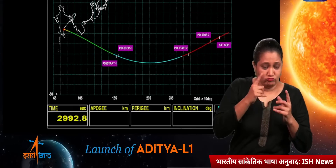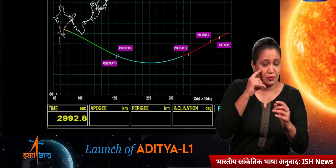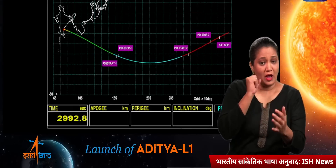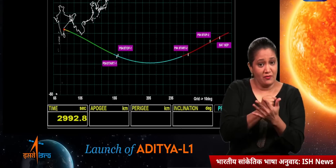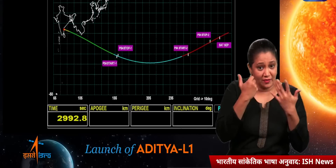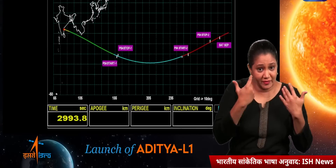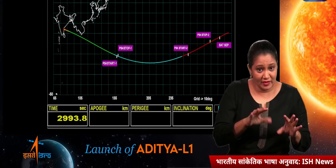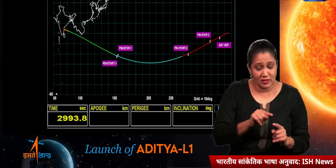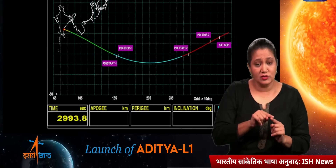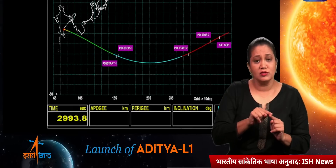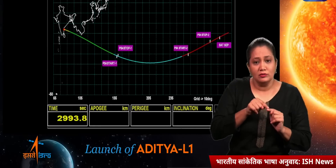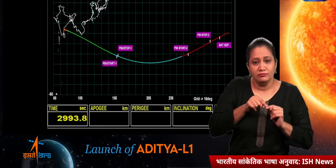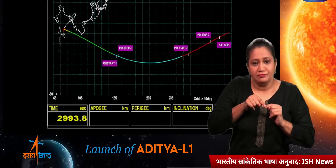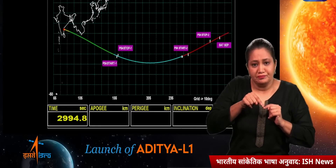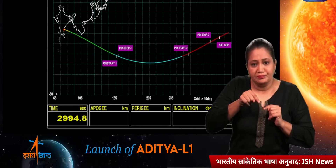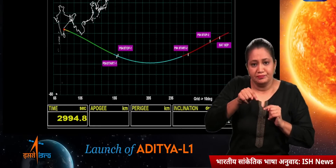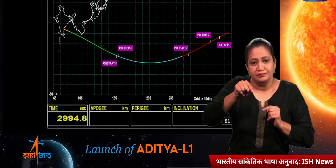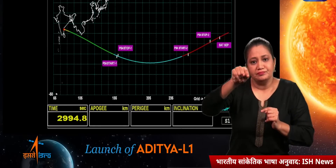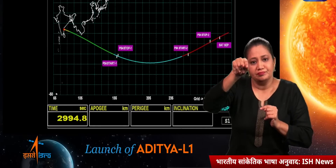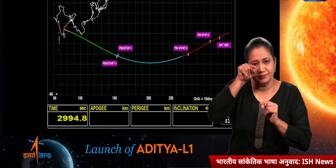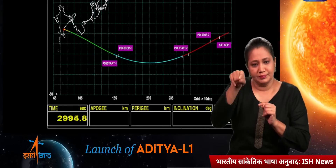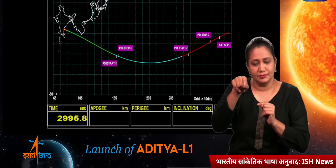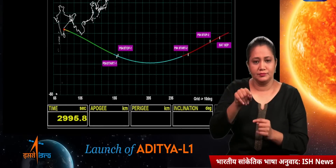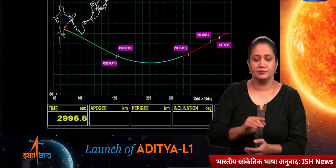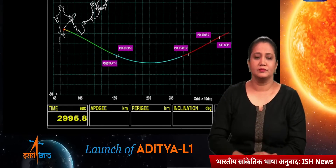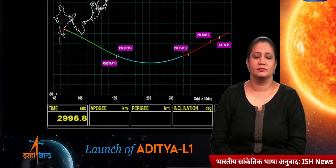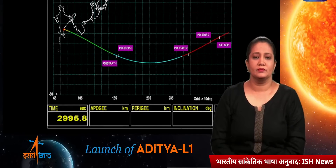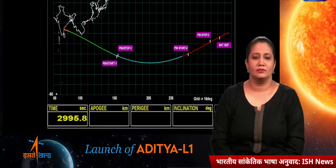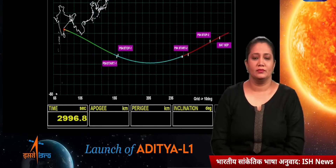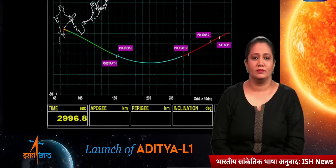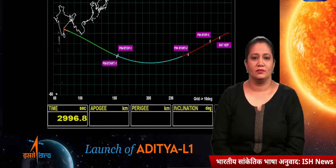यहाँ पर इसकी पुष्टि की जाएगी।